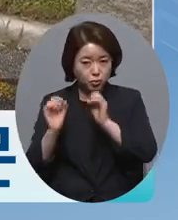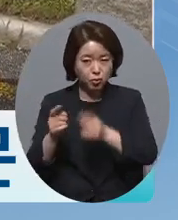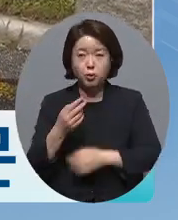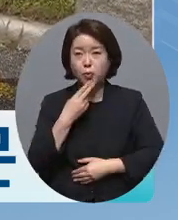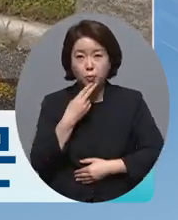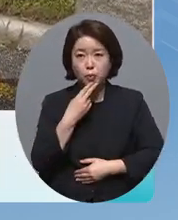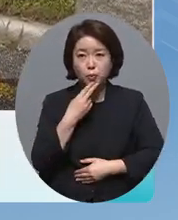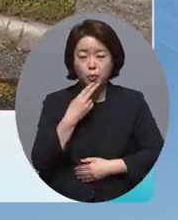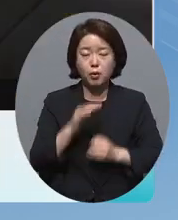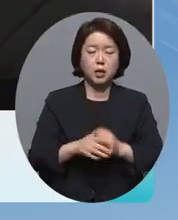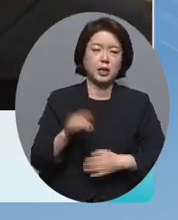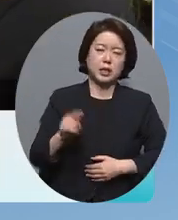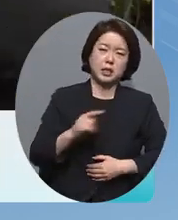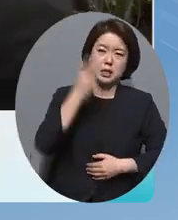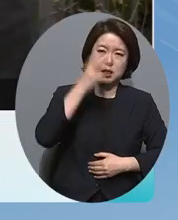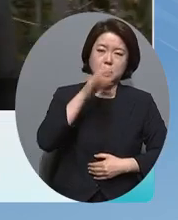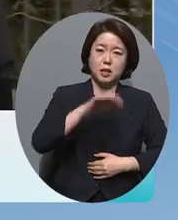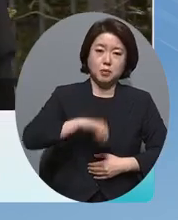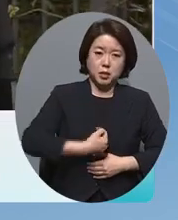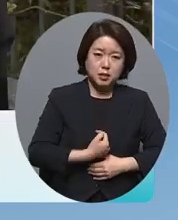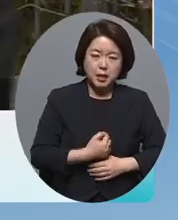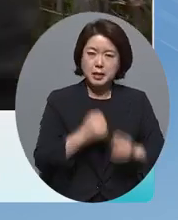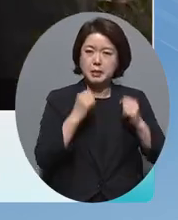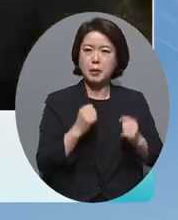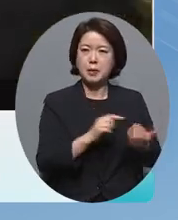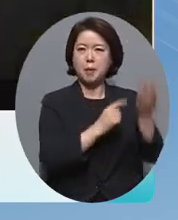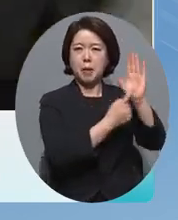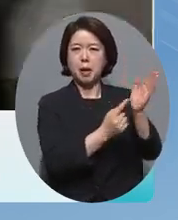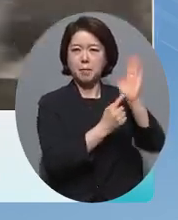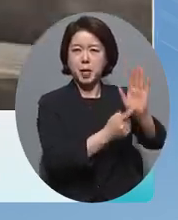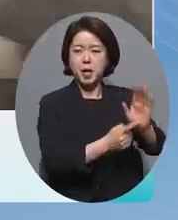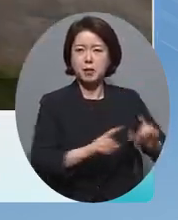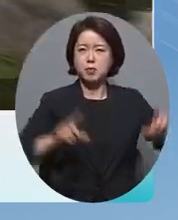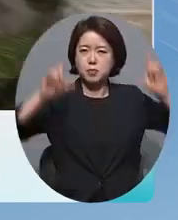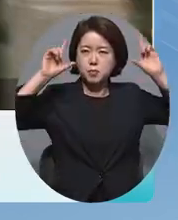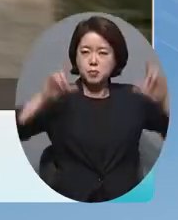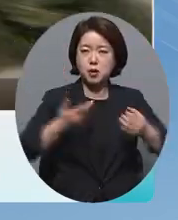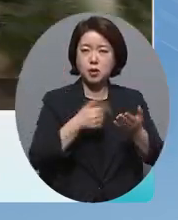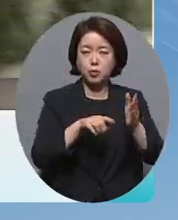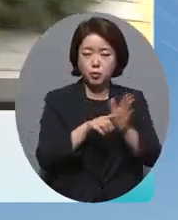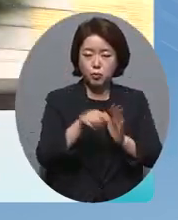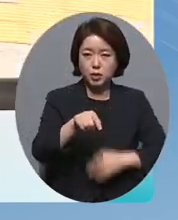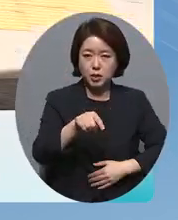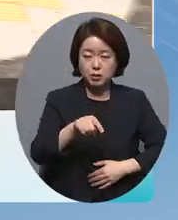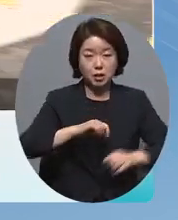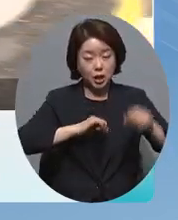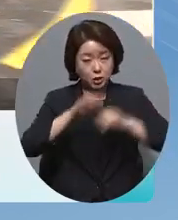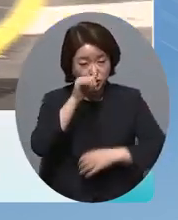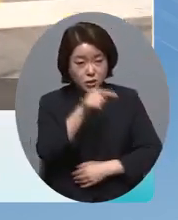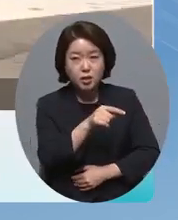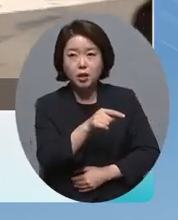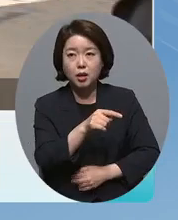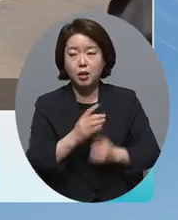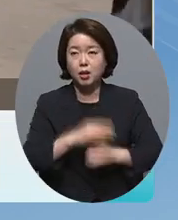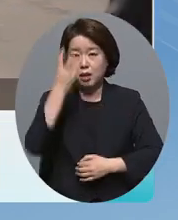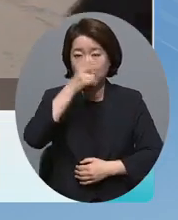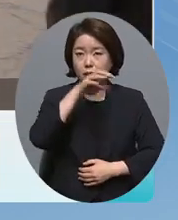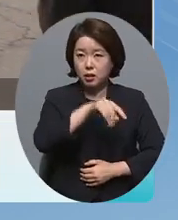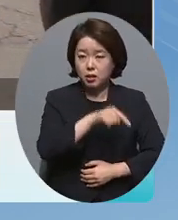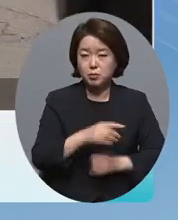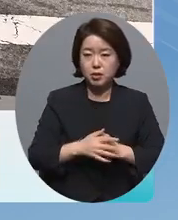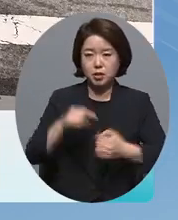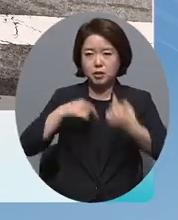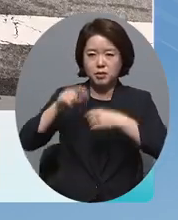상황에서 감사원이 이제 자신들을 좀 존재감을 드러내기 위해서 지금 이런 식으로 행동을 하는 거냐 왜냐 왜냐면 감사원에 이런